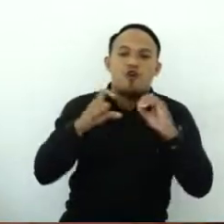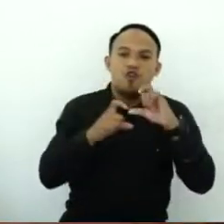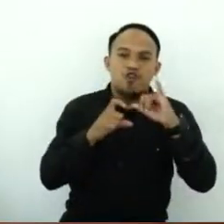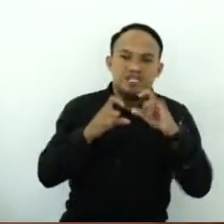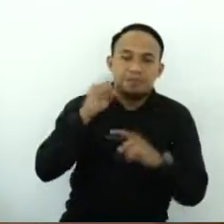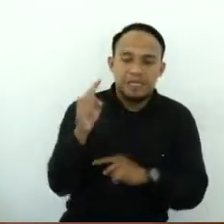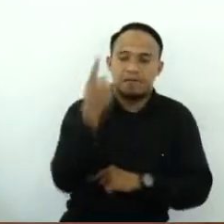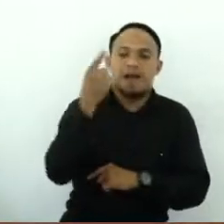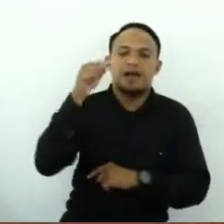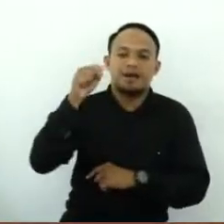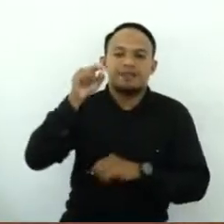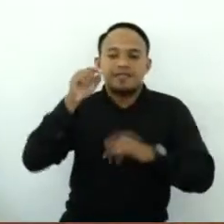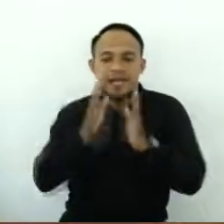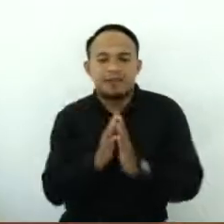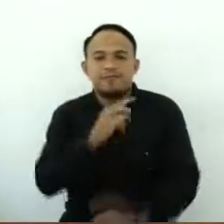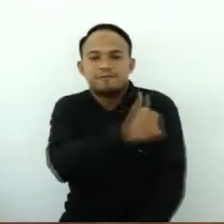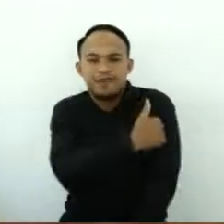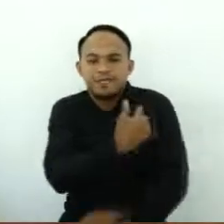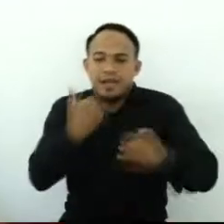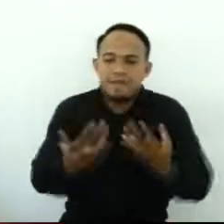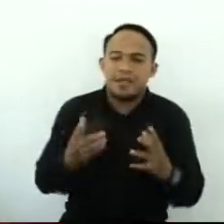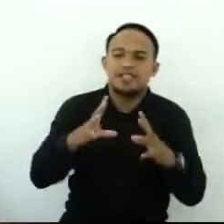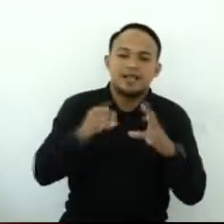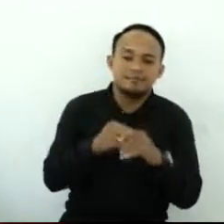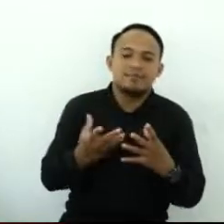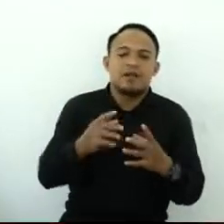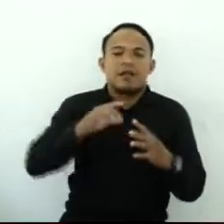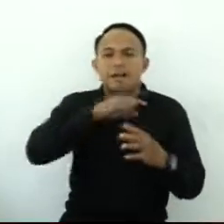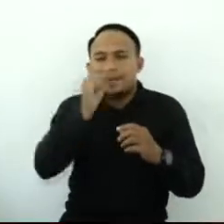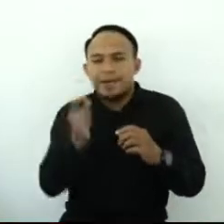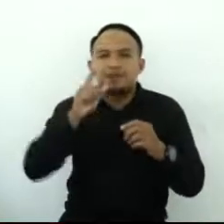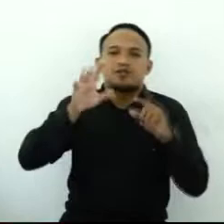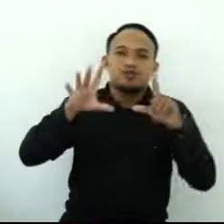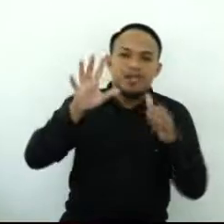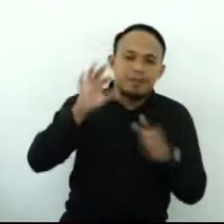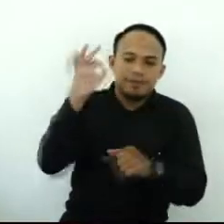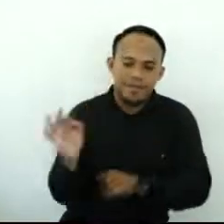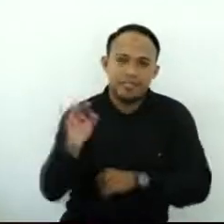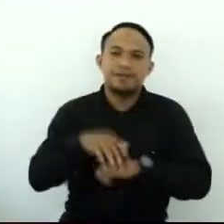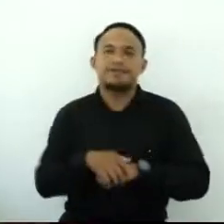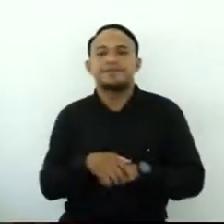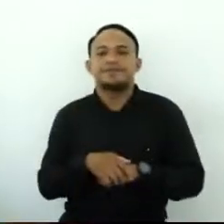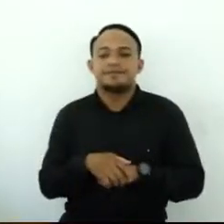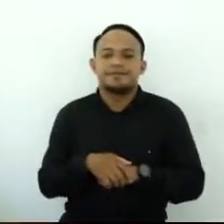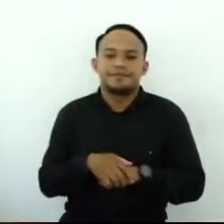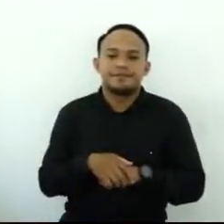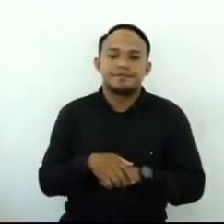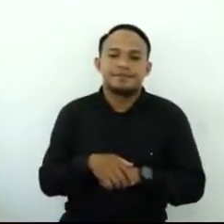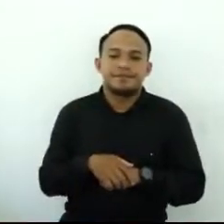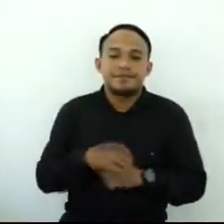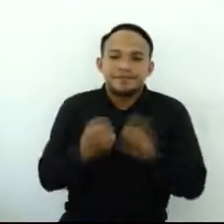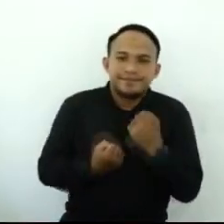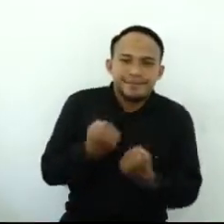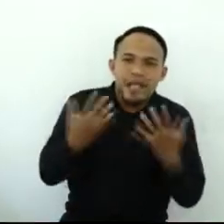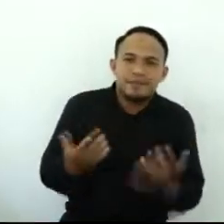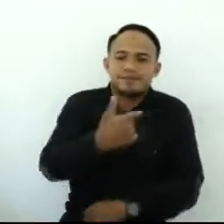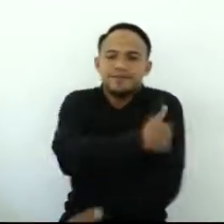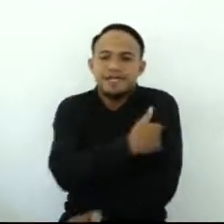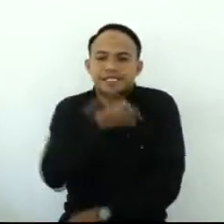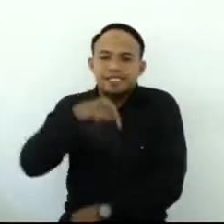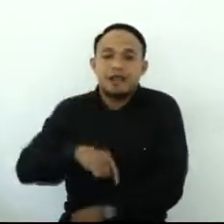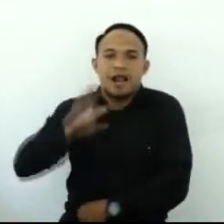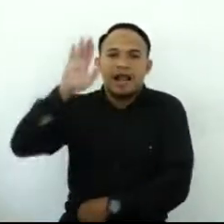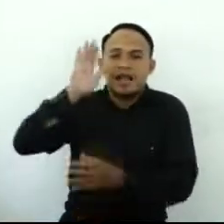melebihi 80% untuk dosis pertama dan vaksinasi lansia telah mencapai 67